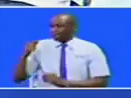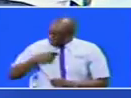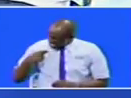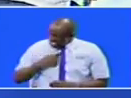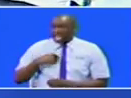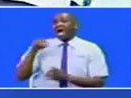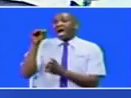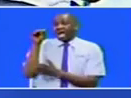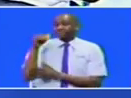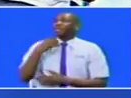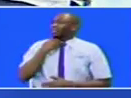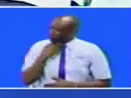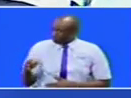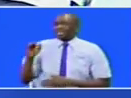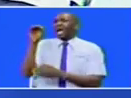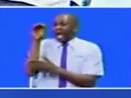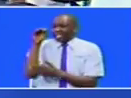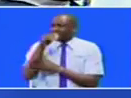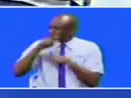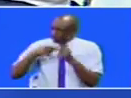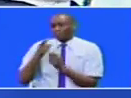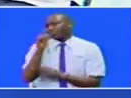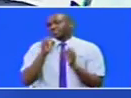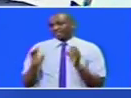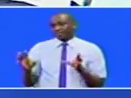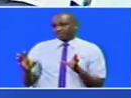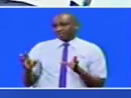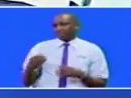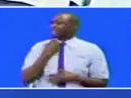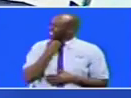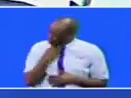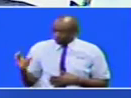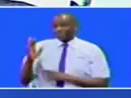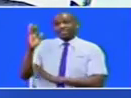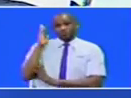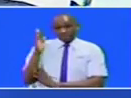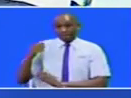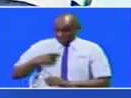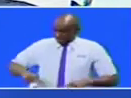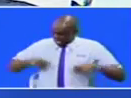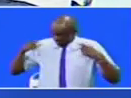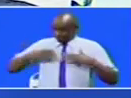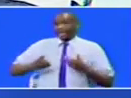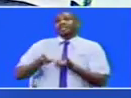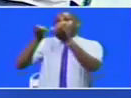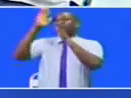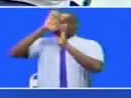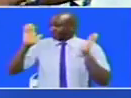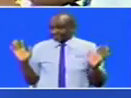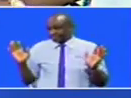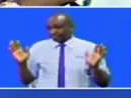ask. I don't want to ask. I don't even want to talk about it. Sitaki huo usalama. Nimeweka maisha yangu kwa mikono ya Mwenyezi